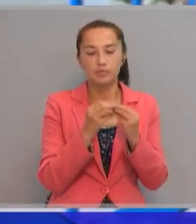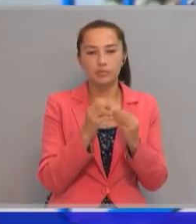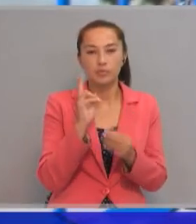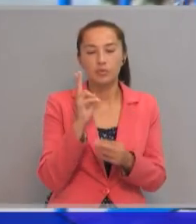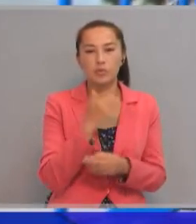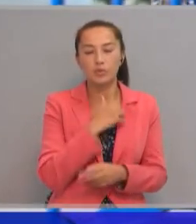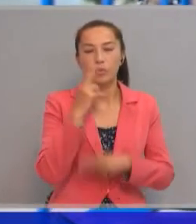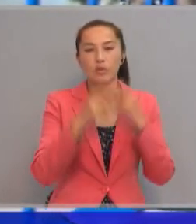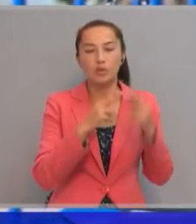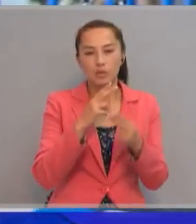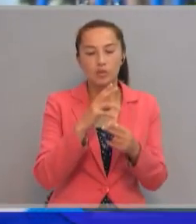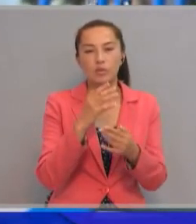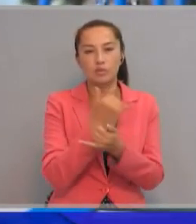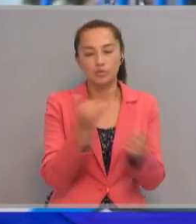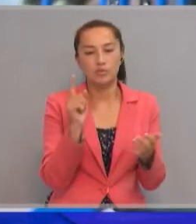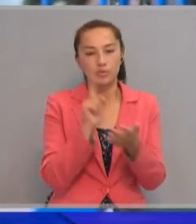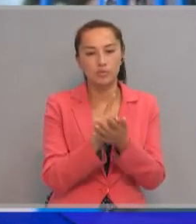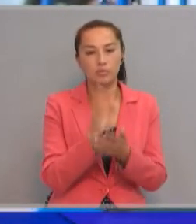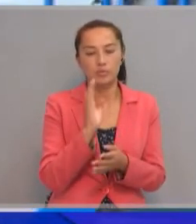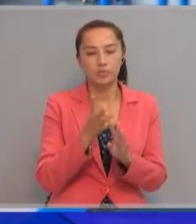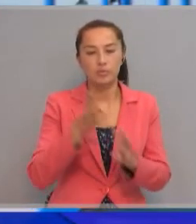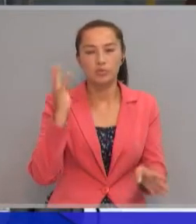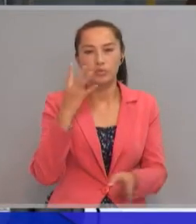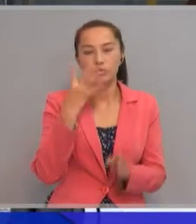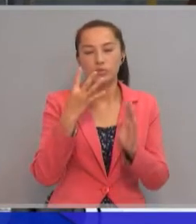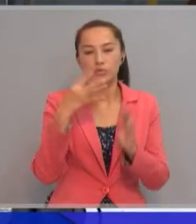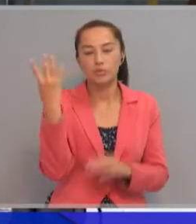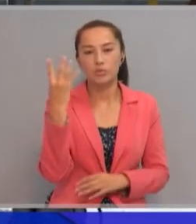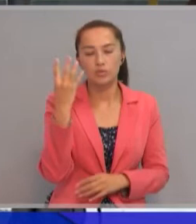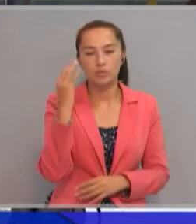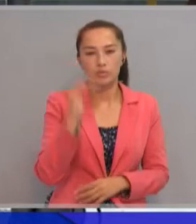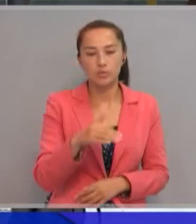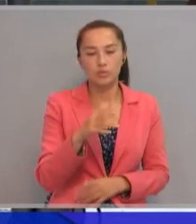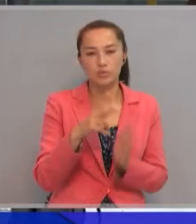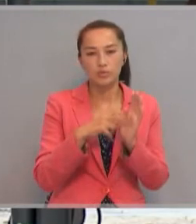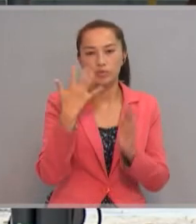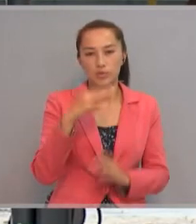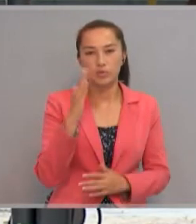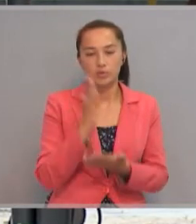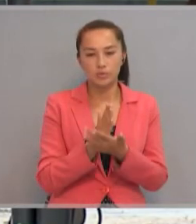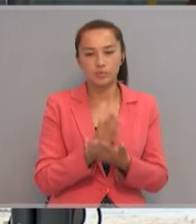сұраныс қашанда жоғары, қазір тұрғын үй алу тізімінде 44850 азамат